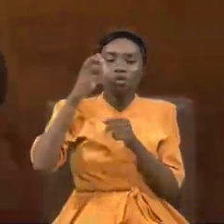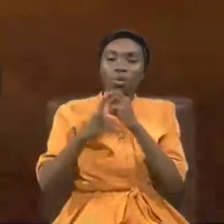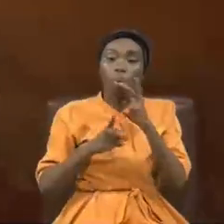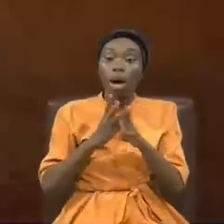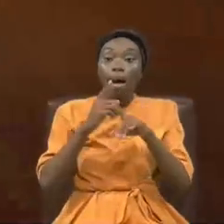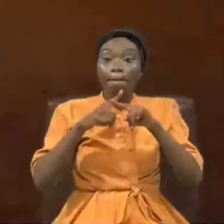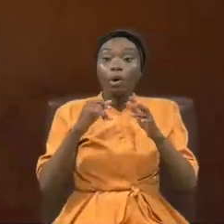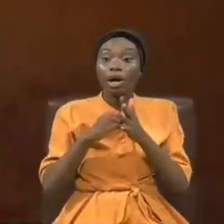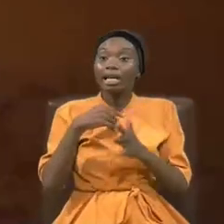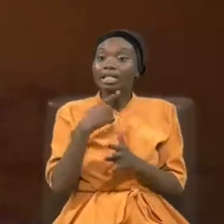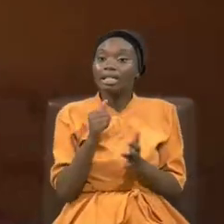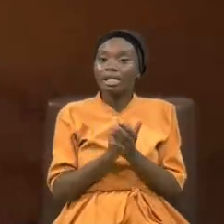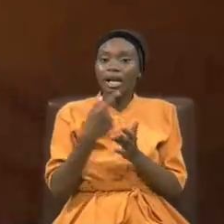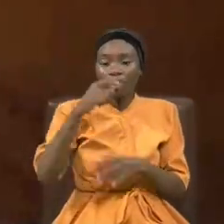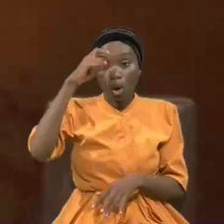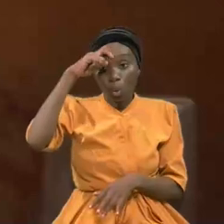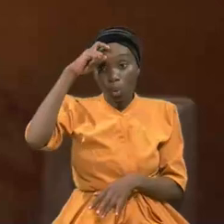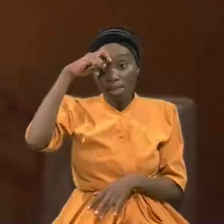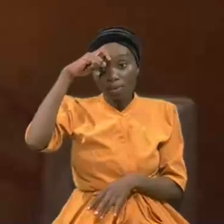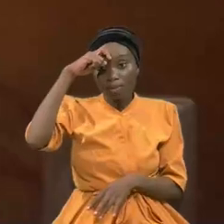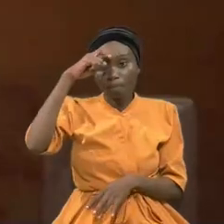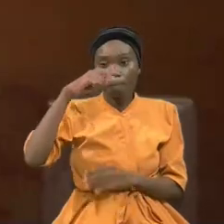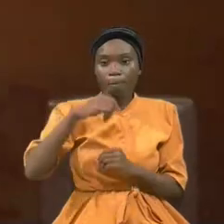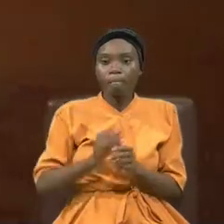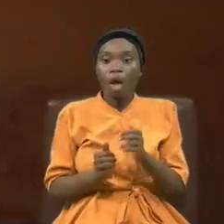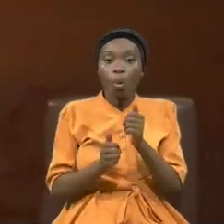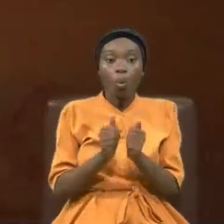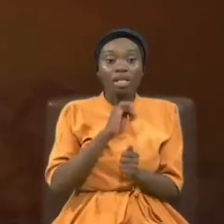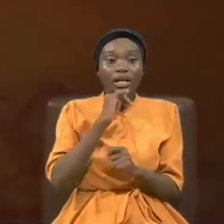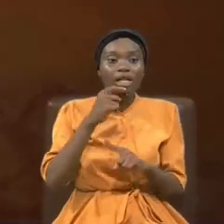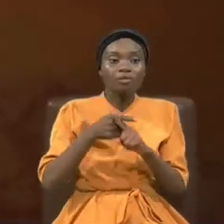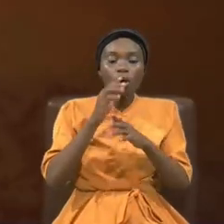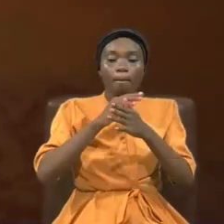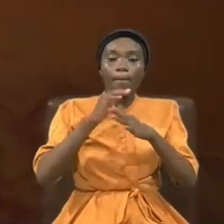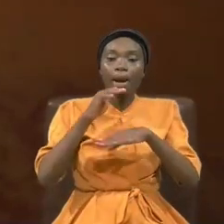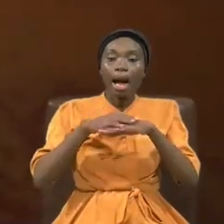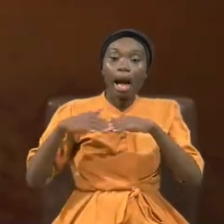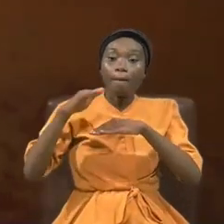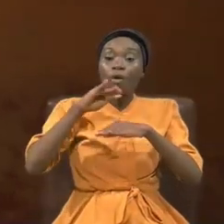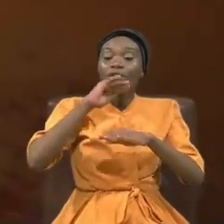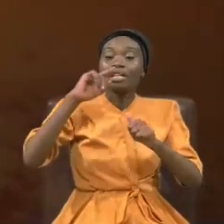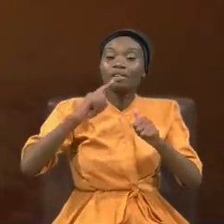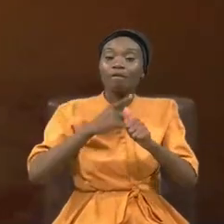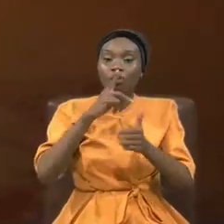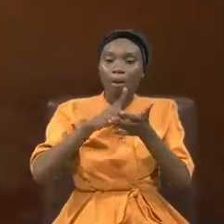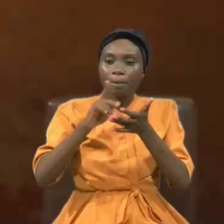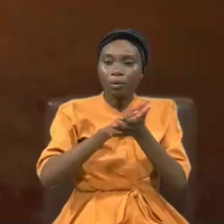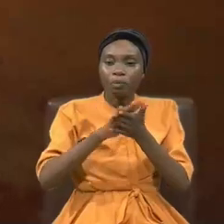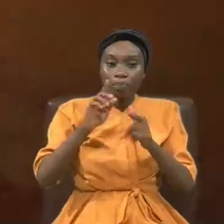Mais il dit que la sagesse d'en haut est